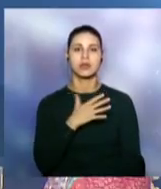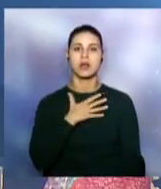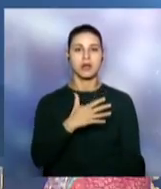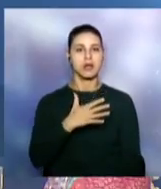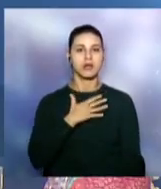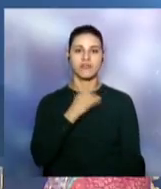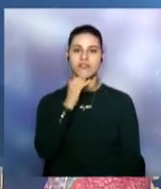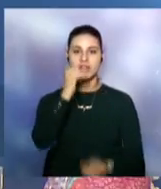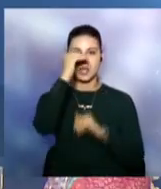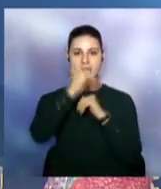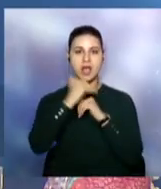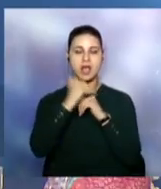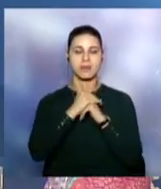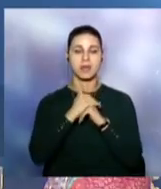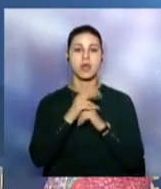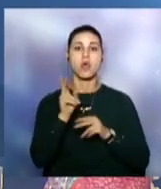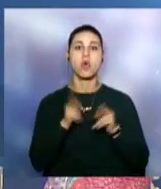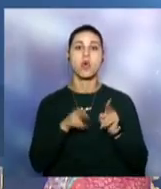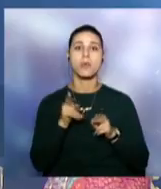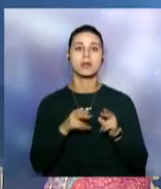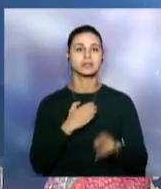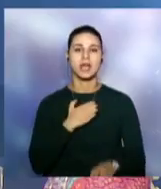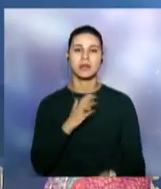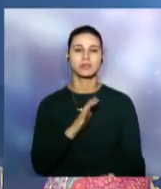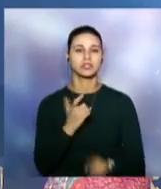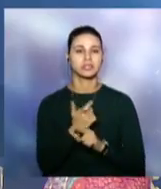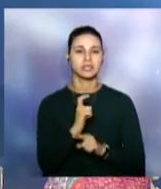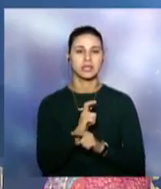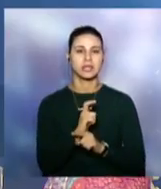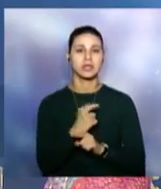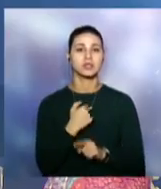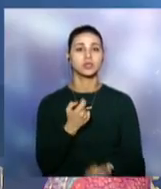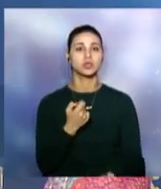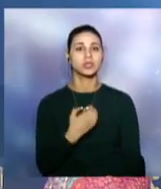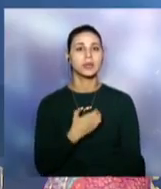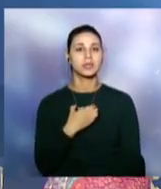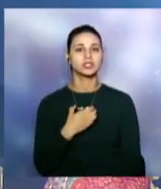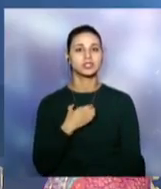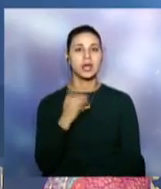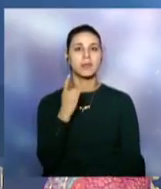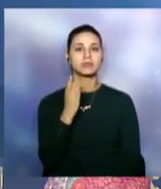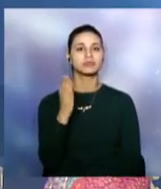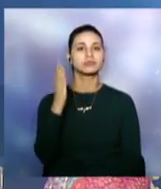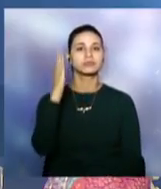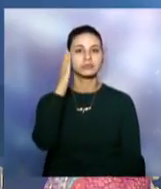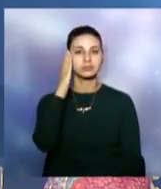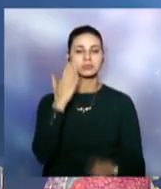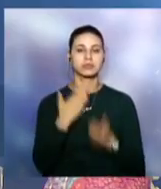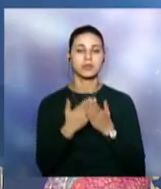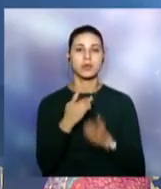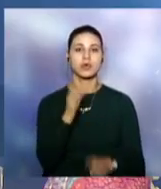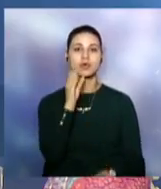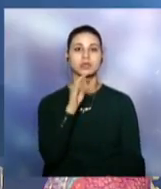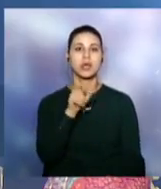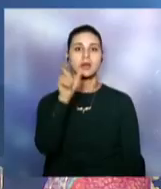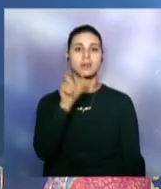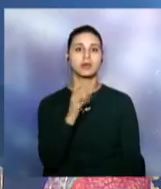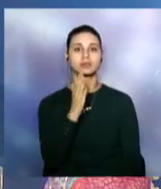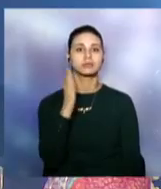სუნთქვას. დიახ. ოპერაციის არ მეშინია, ძალიან პანიკურად მეშინია დაძინების. აი, როდესაც ბავშვი ძილში